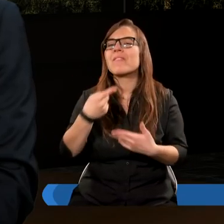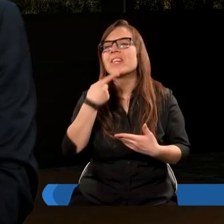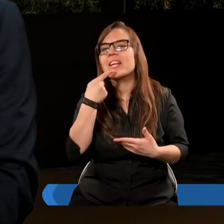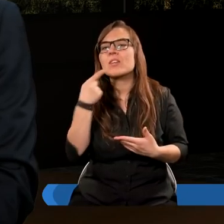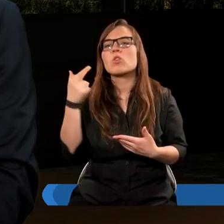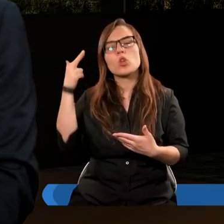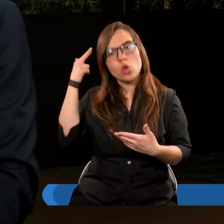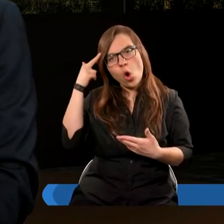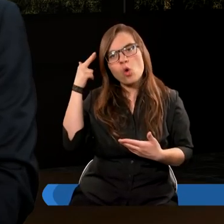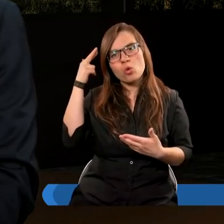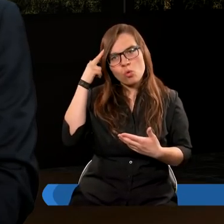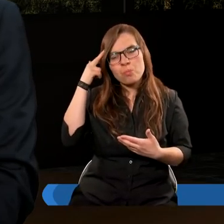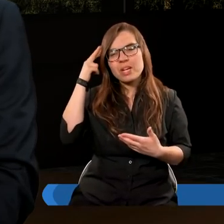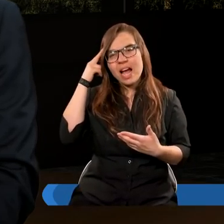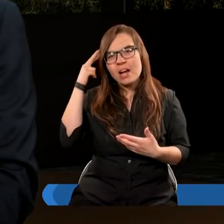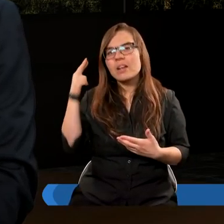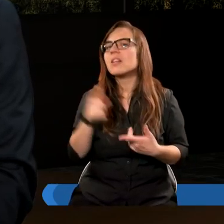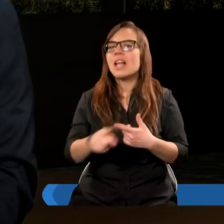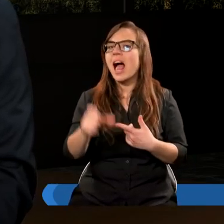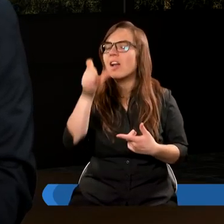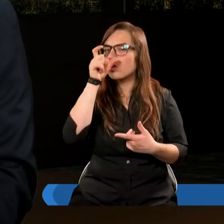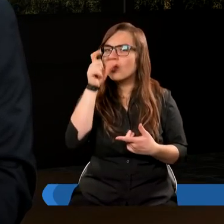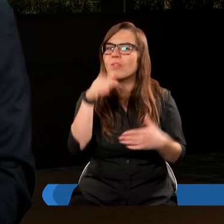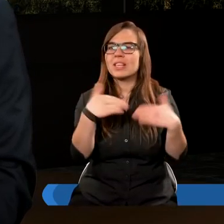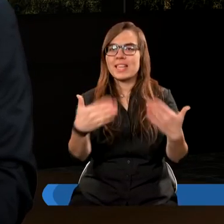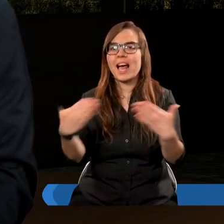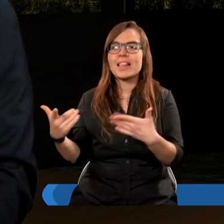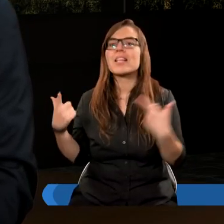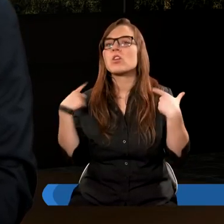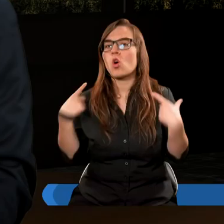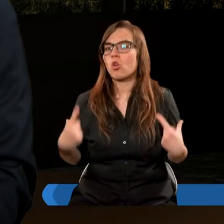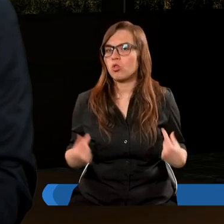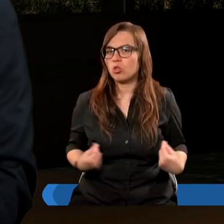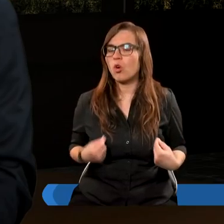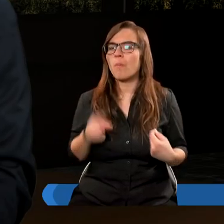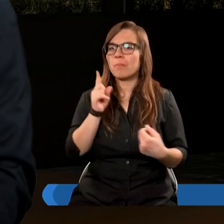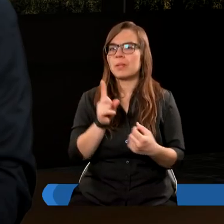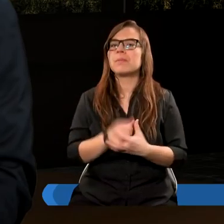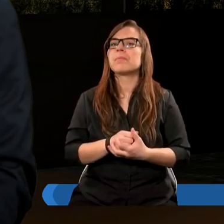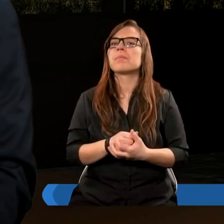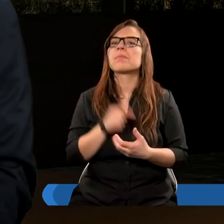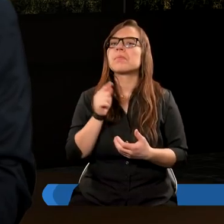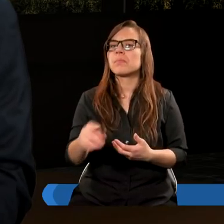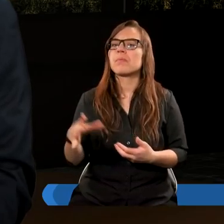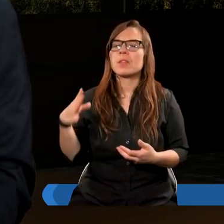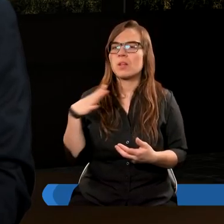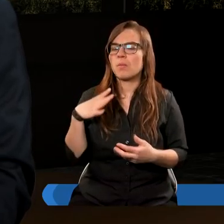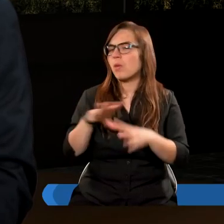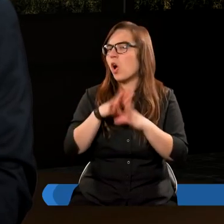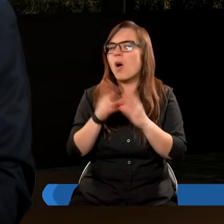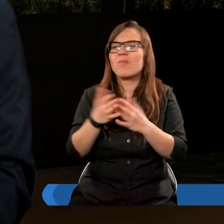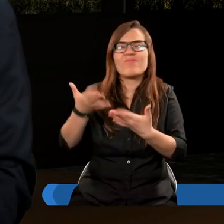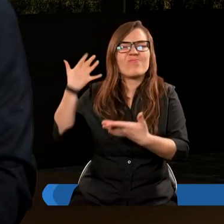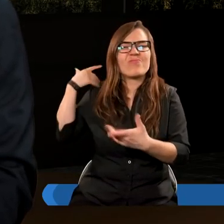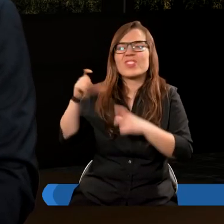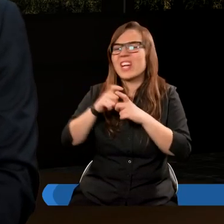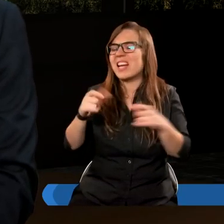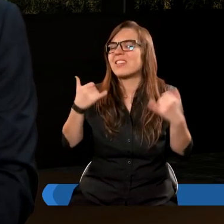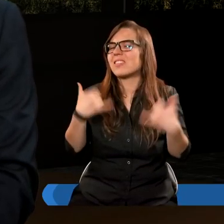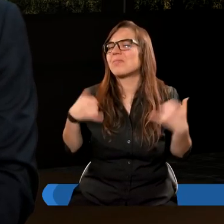zrozumiałym dla człowieka danej epoki. To były kompletnie inne czasy, nawet